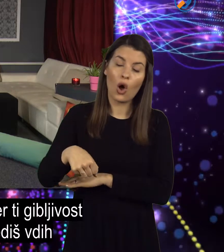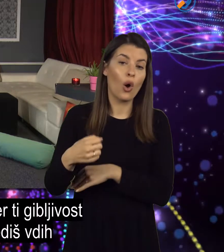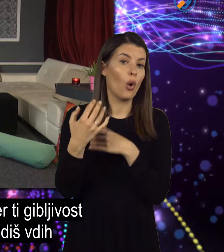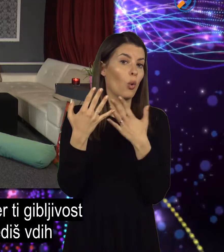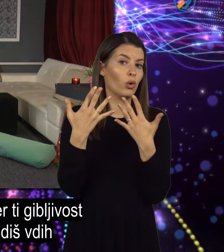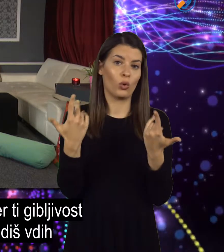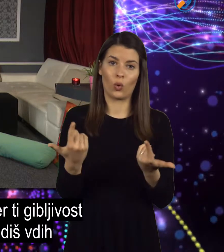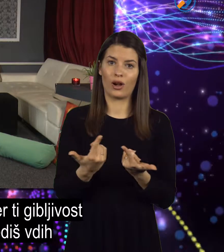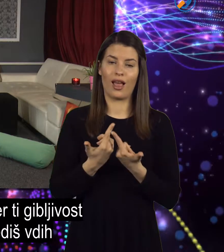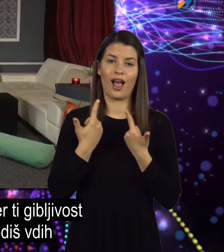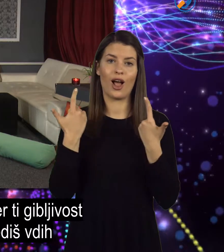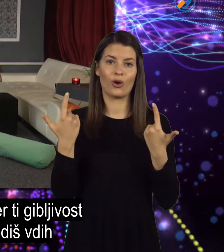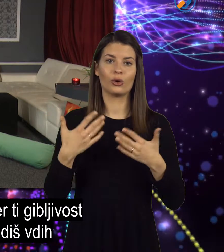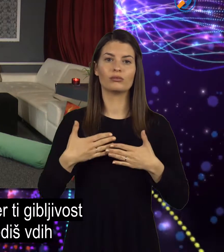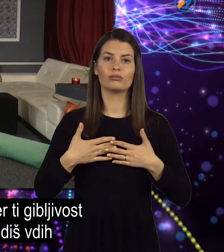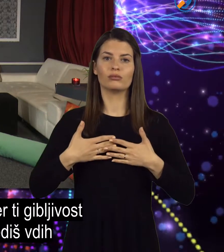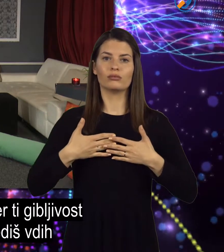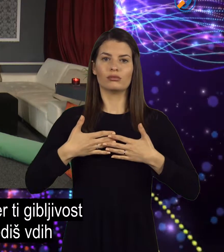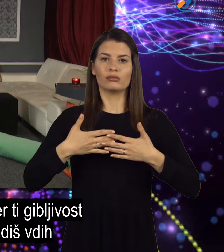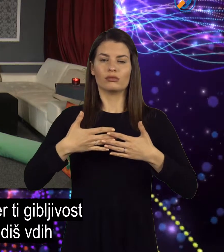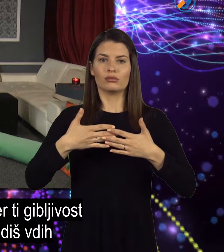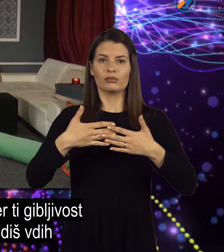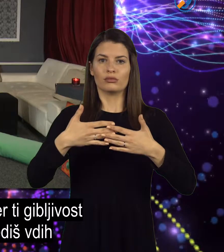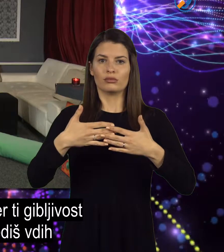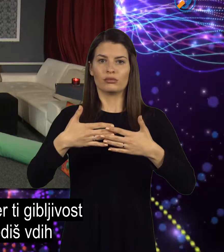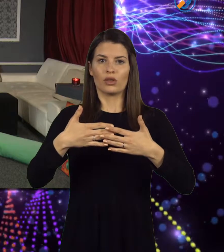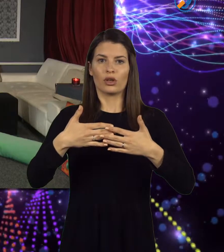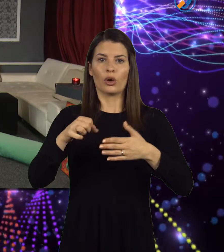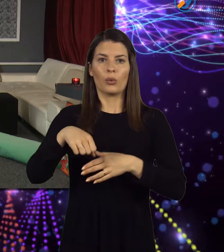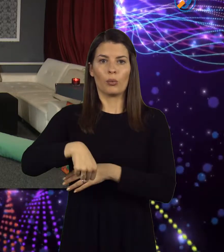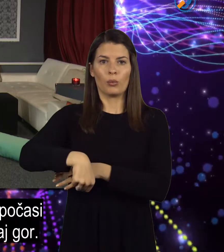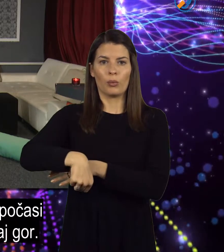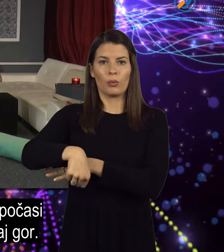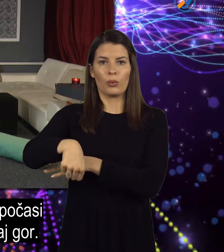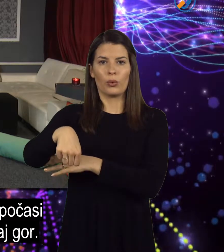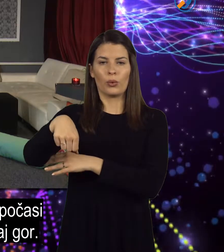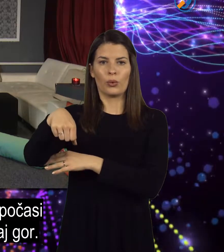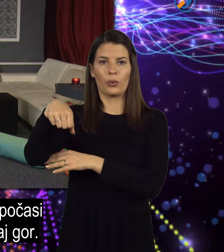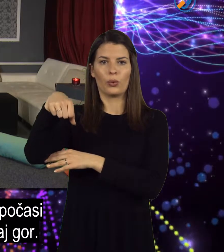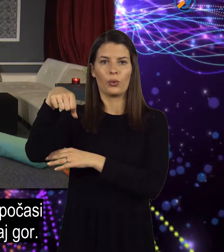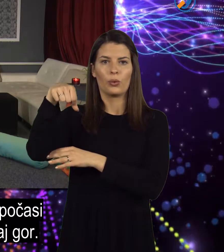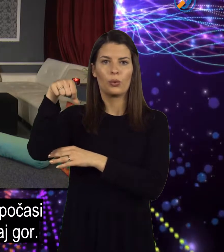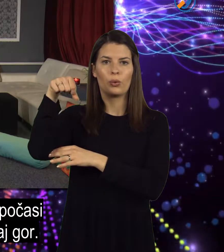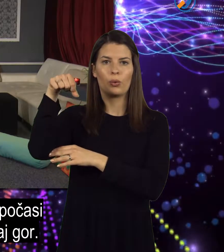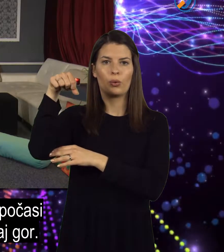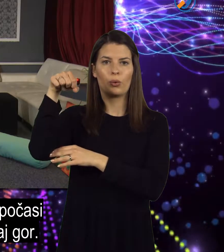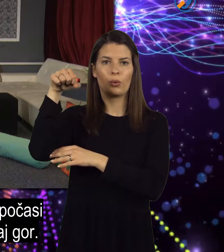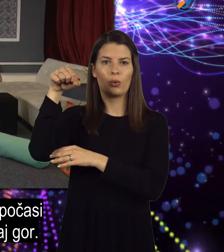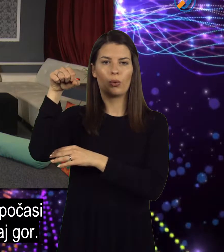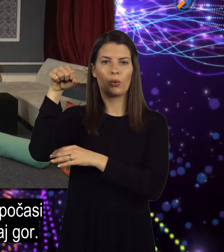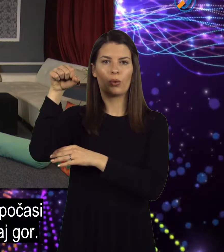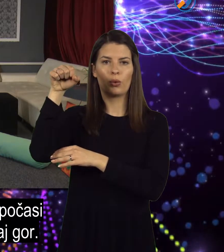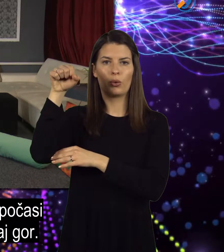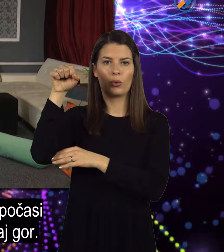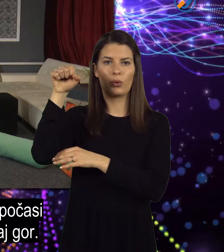se tam, kjer ti gibljivost dopušča, narediš vdih in z izdihom počasi